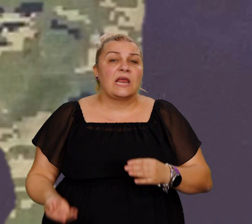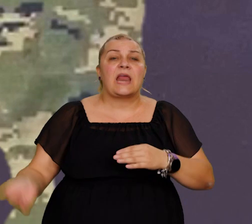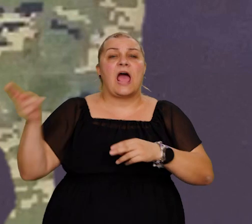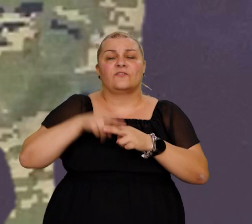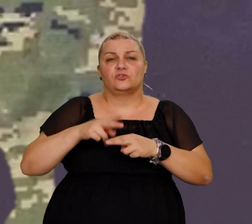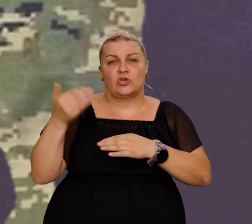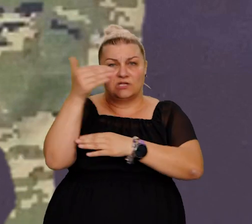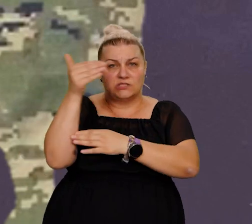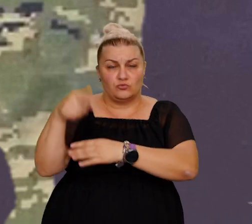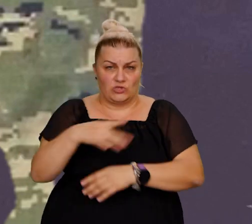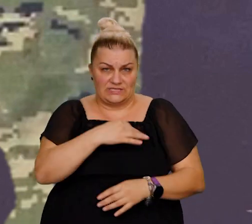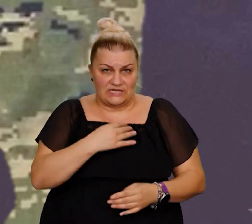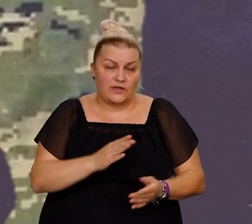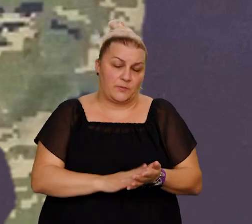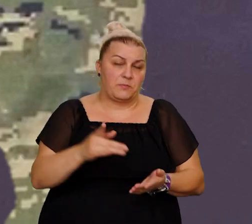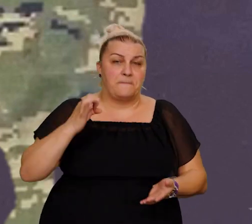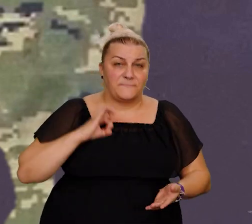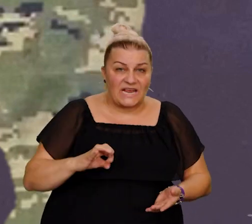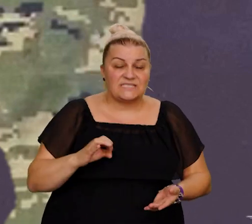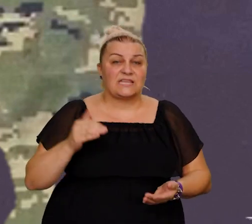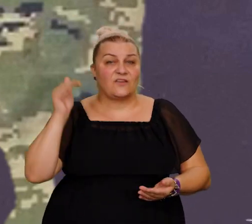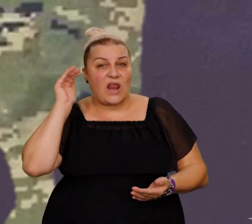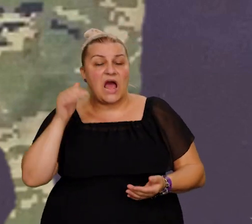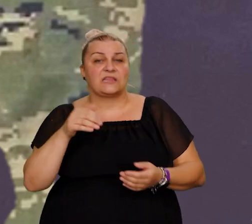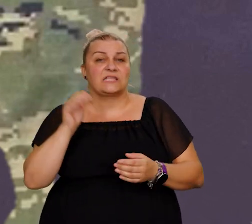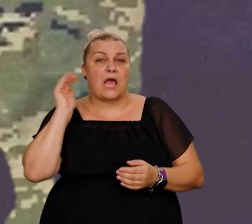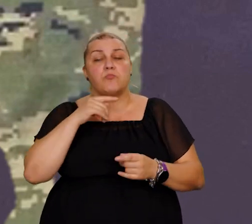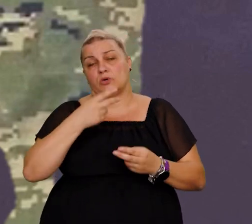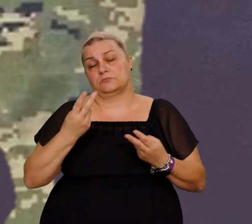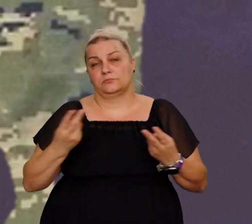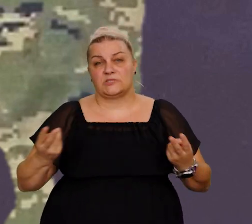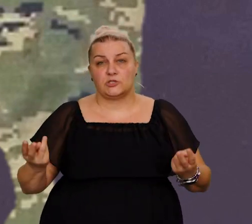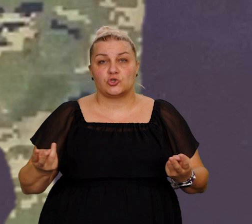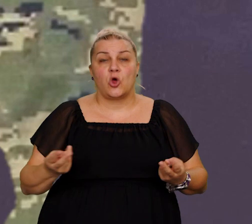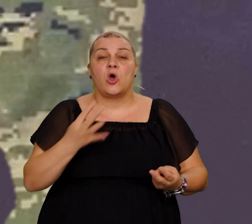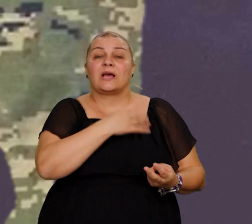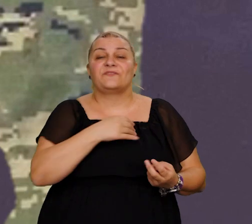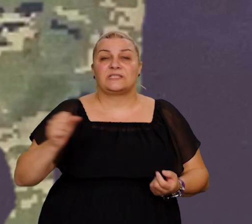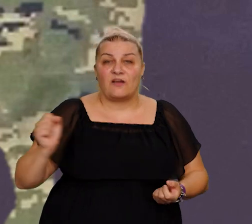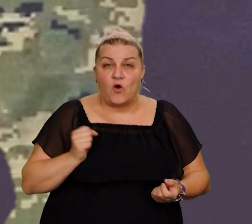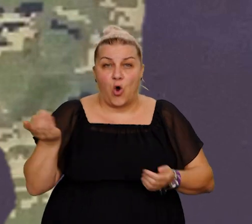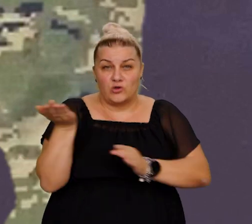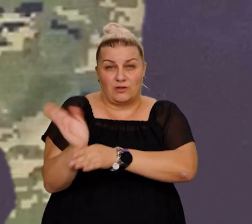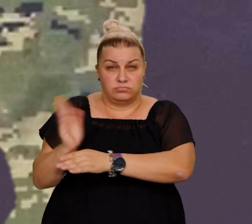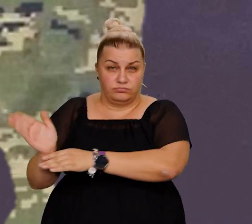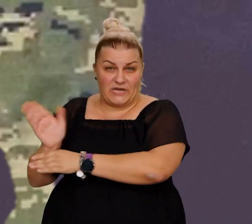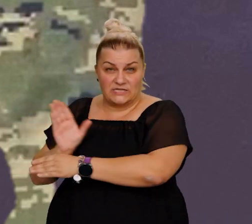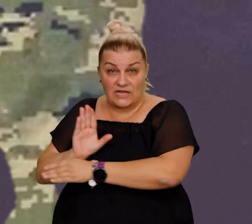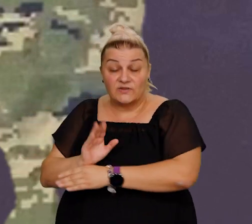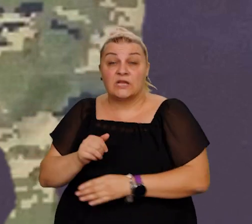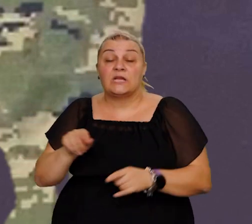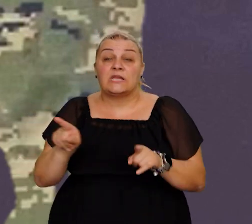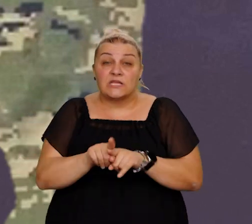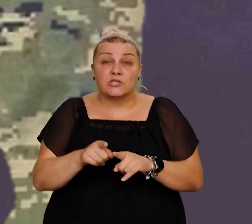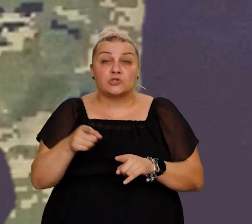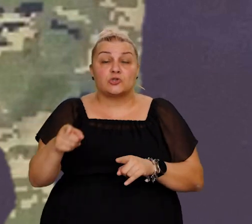institucija Republike Hrvatske, mislim na predsjednika, vladu, sabor i tako dalje, Hrvatsku vojsku i